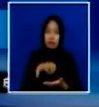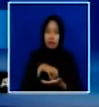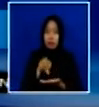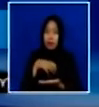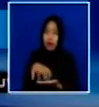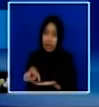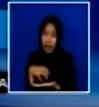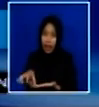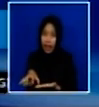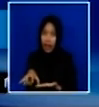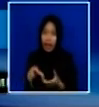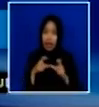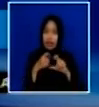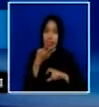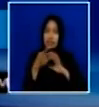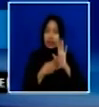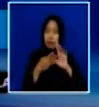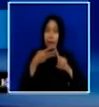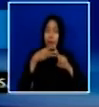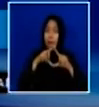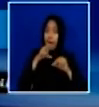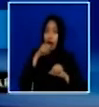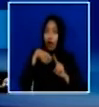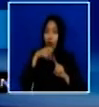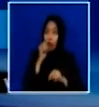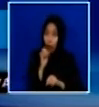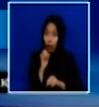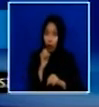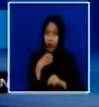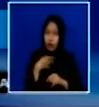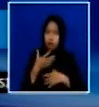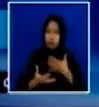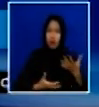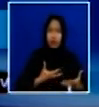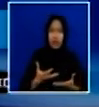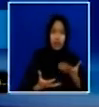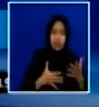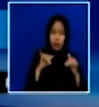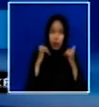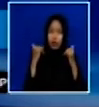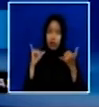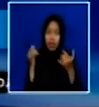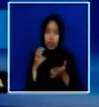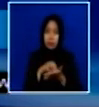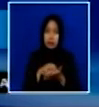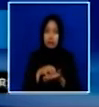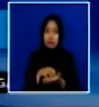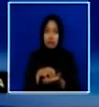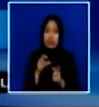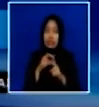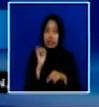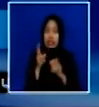sembako ada sosialisasi pariwisata dari Dinas Pariwisata Pemuda dan Olahraga